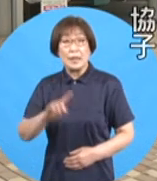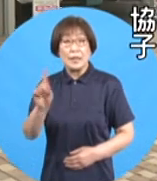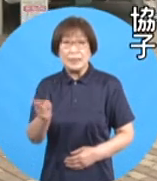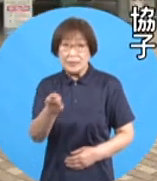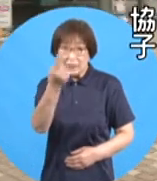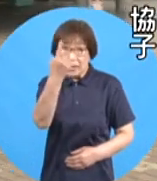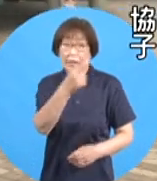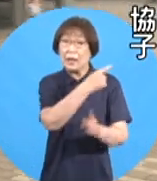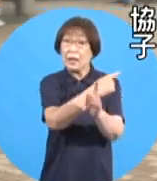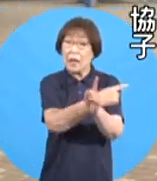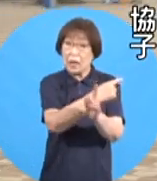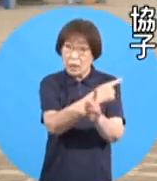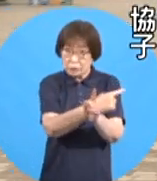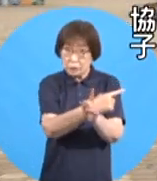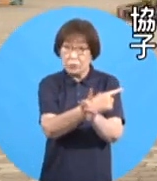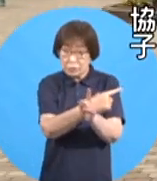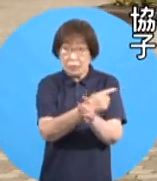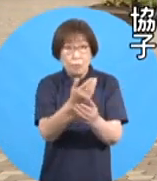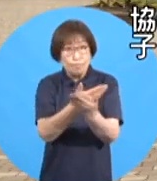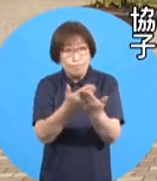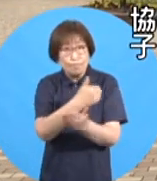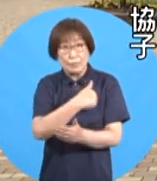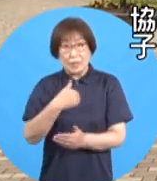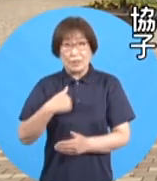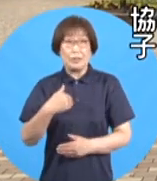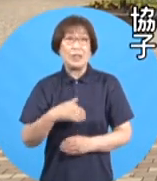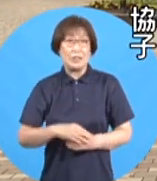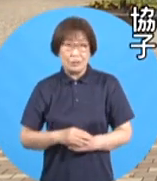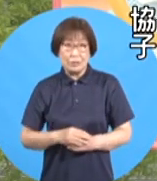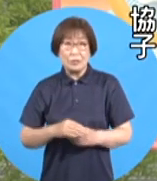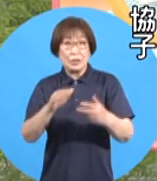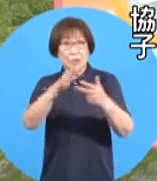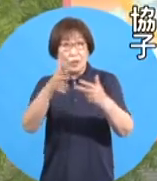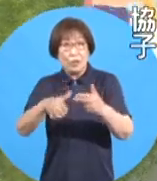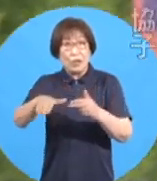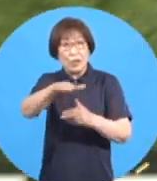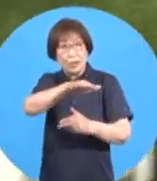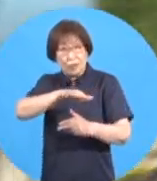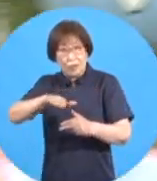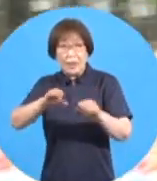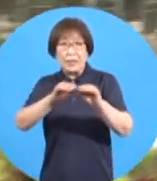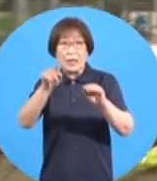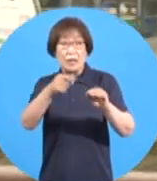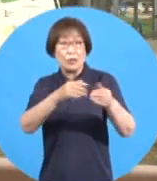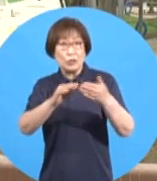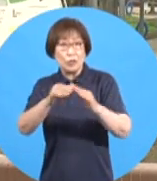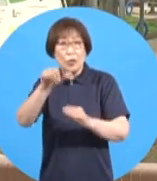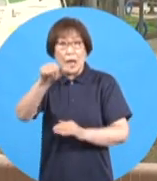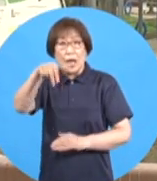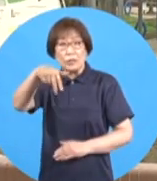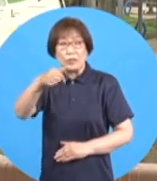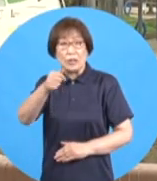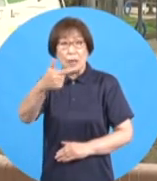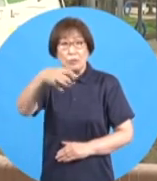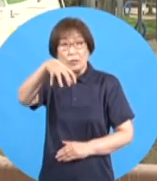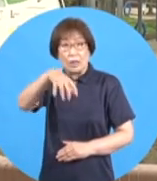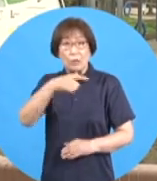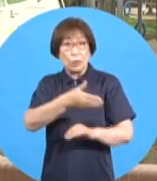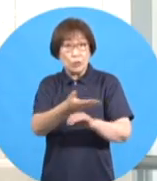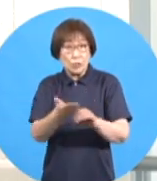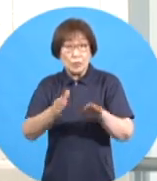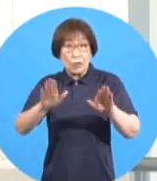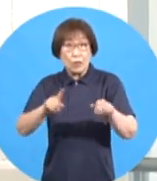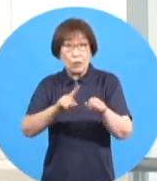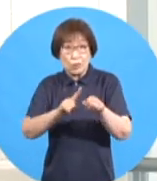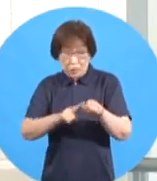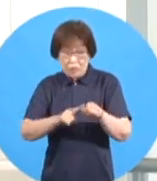自然と科学に触れられる大型公園板野町のアスタムランド徳島が今年開園20周年を